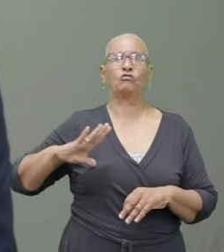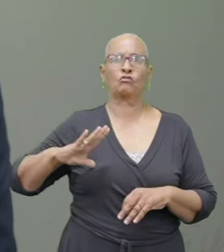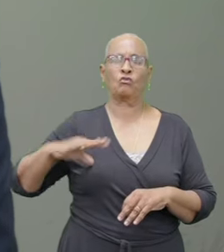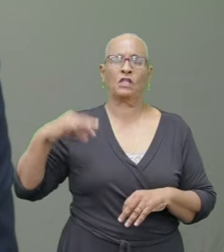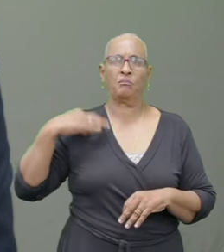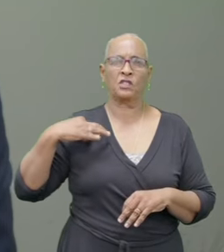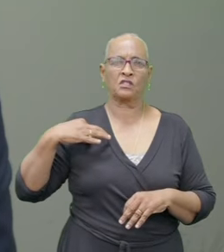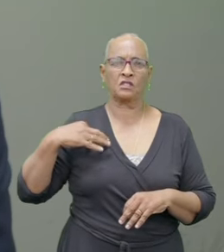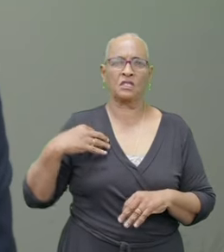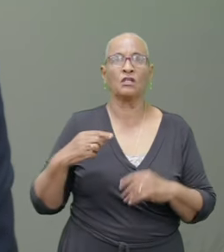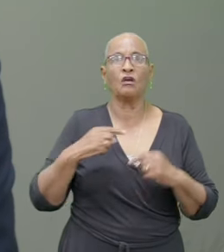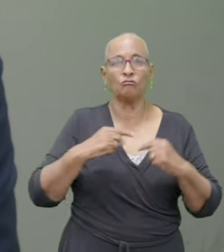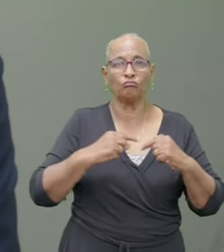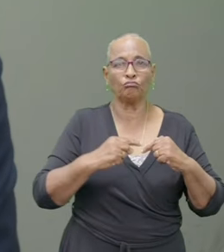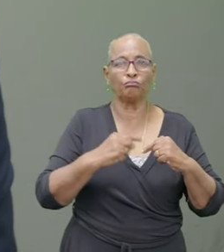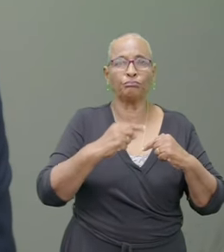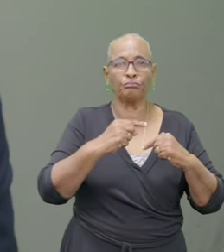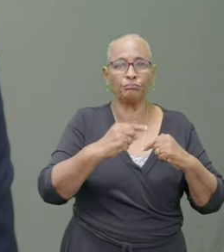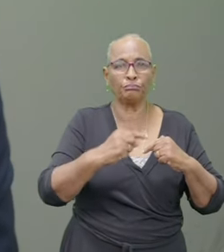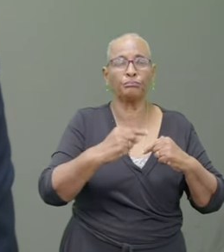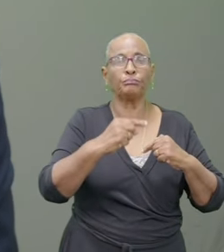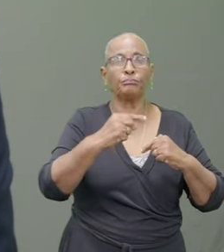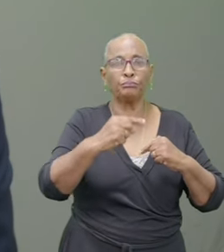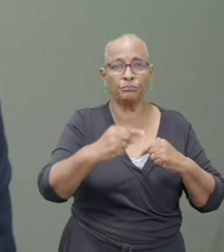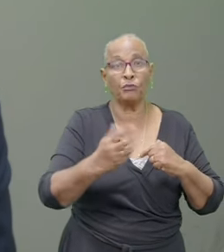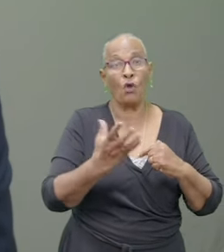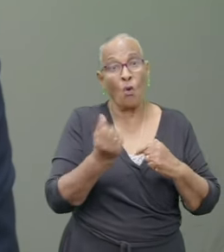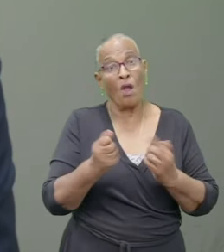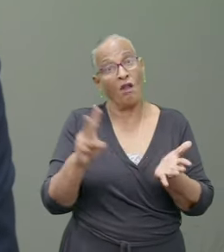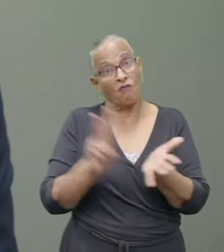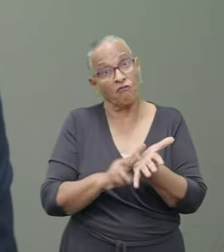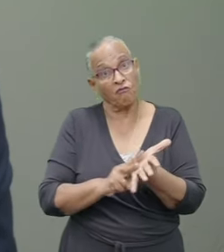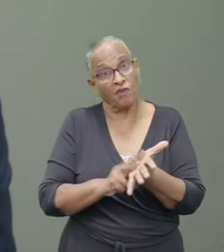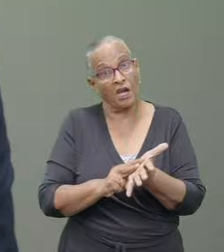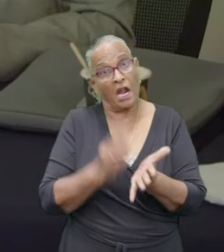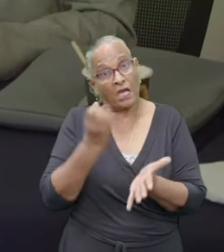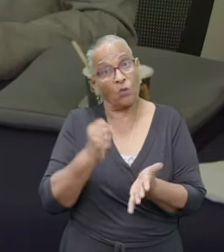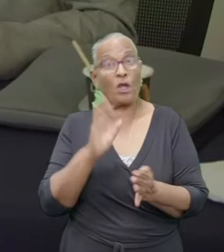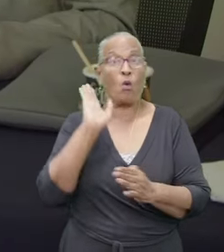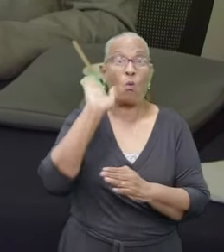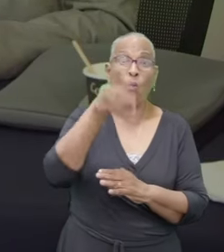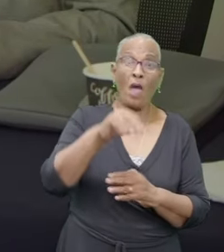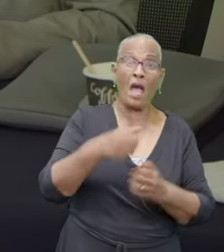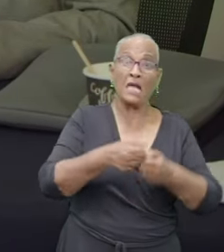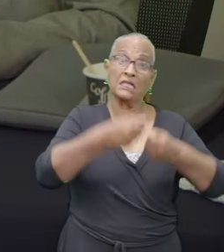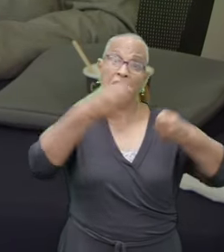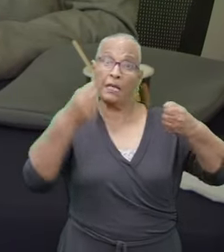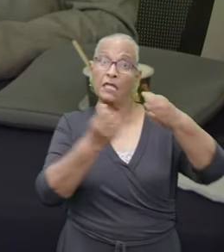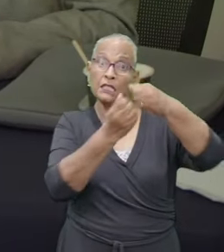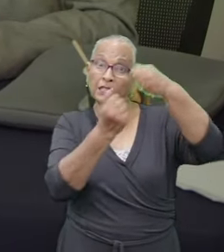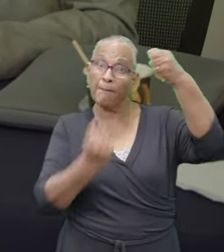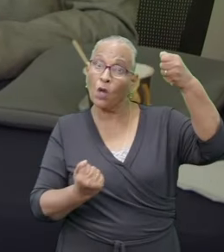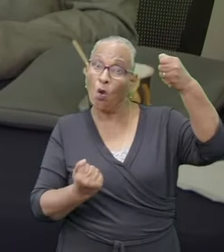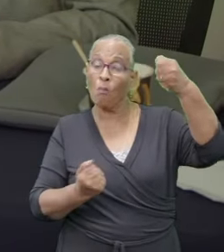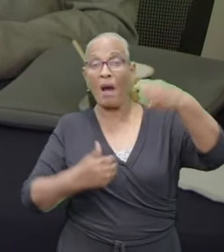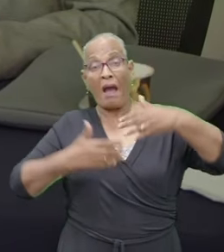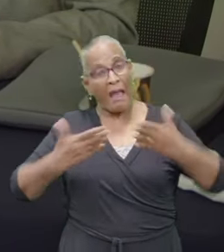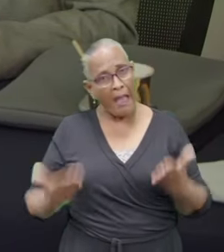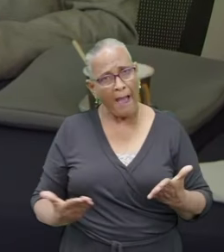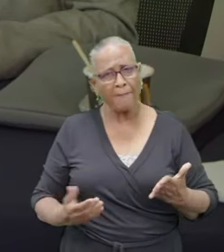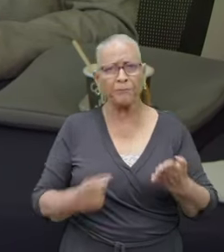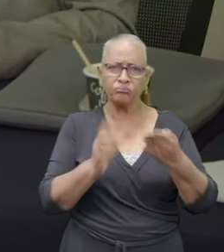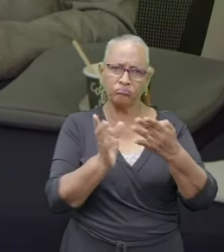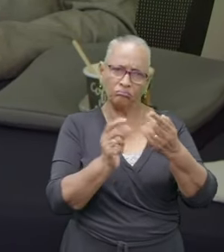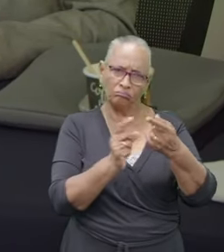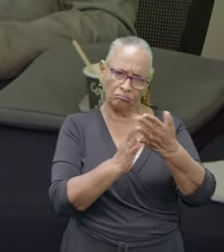legale procedures om in aanmerking te komen voor verklaringen of noem het maar op, diploma's, waarmerken, etc. Dus dat wordt allemaal bijgehouden. Dus